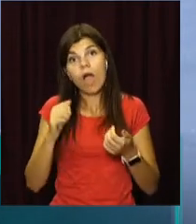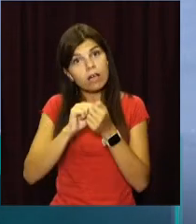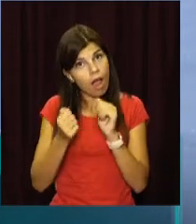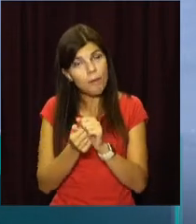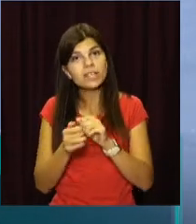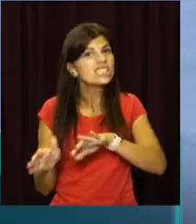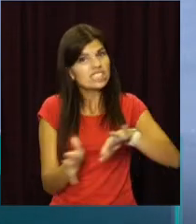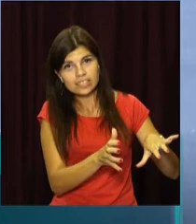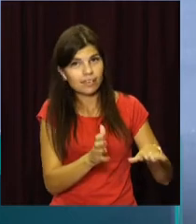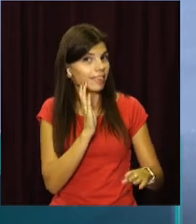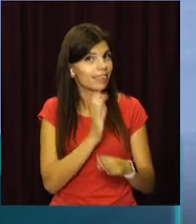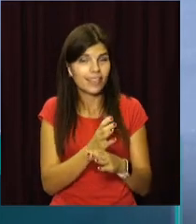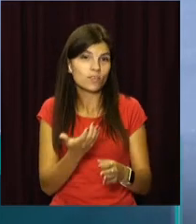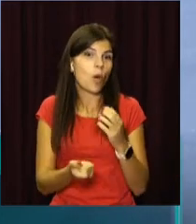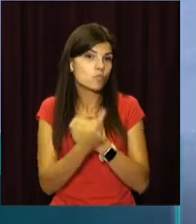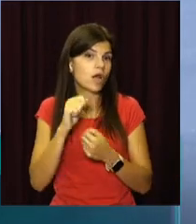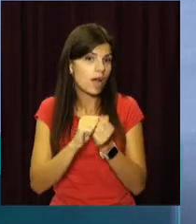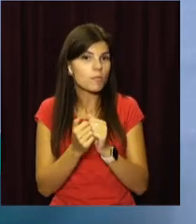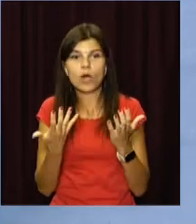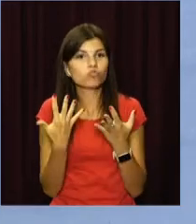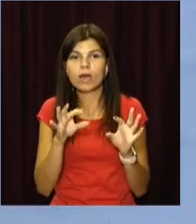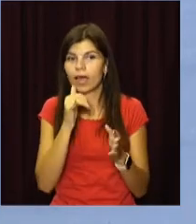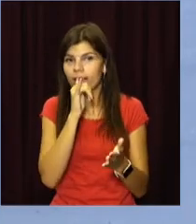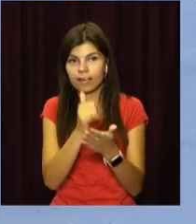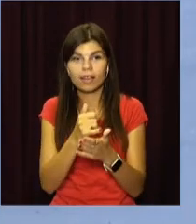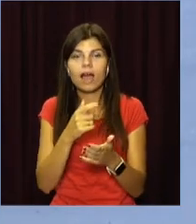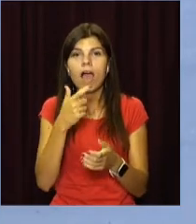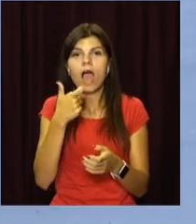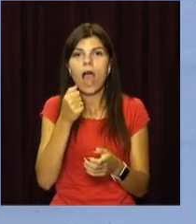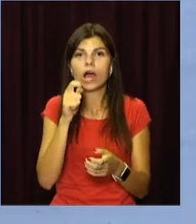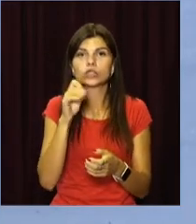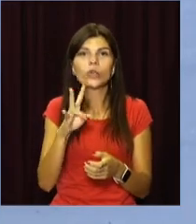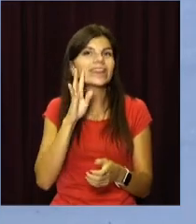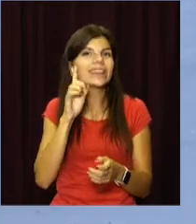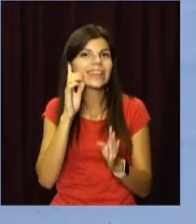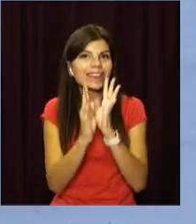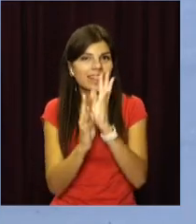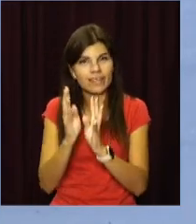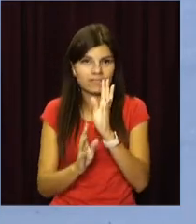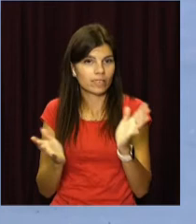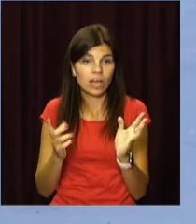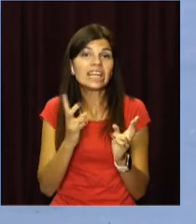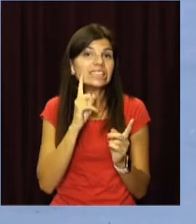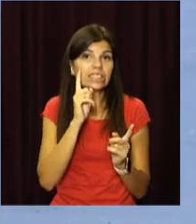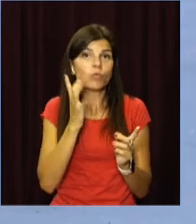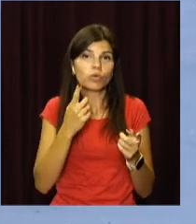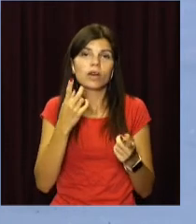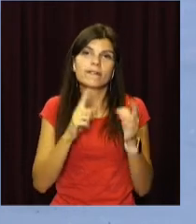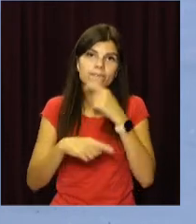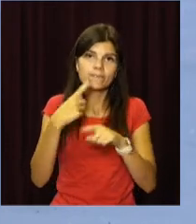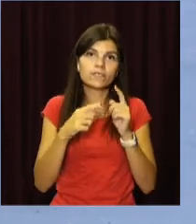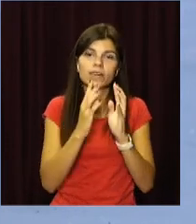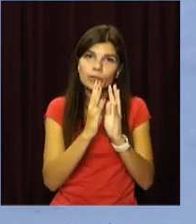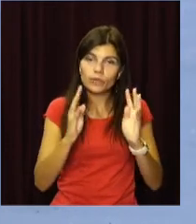вони не зможуть. Тому з'явилися камні, які вже не дозволять їм відтаптувати газон. перестался этот газон привести в порядок, убрать,